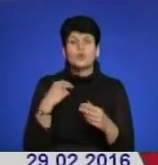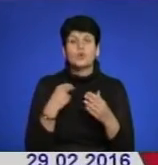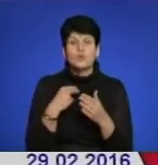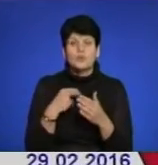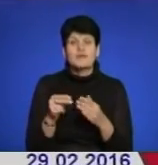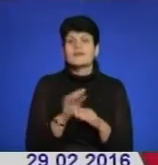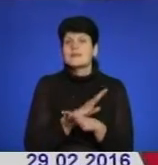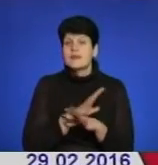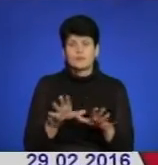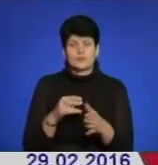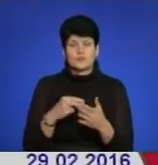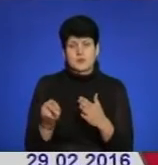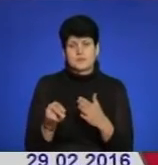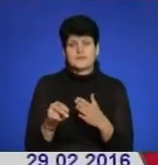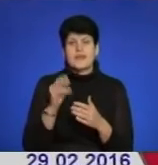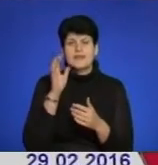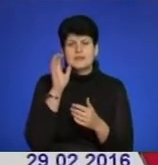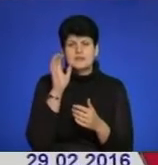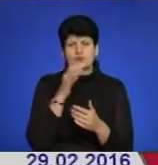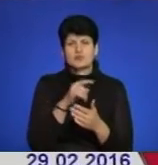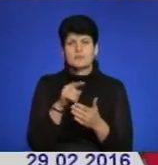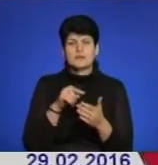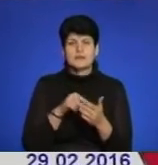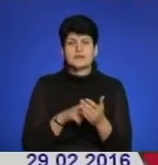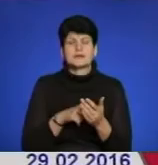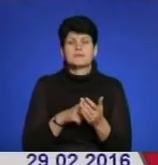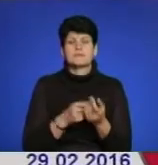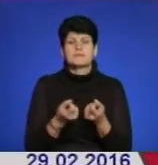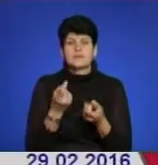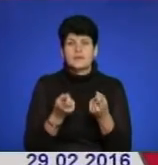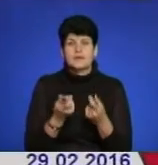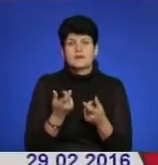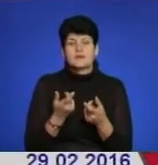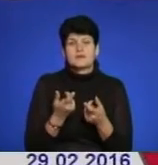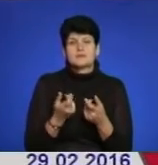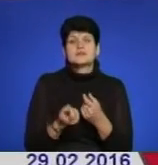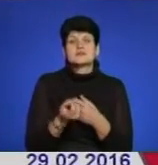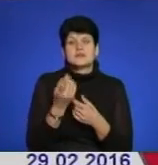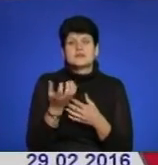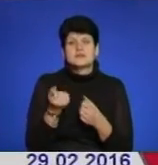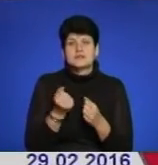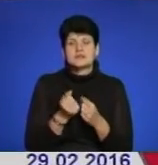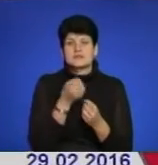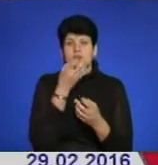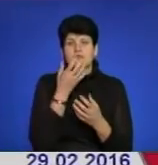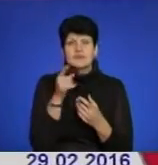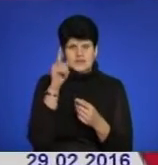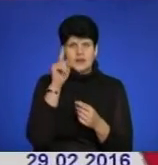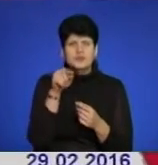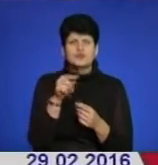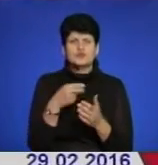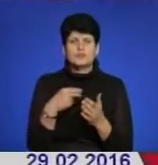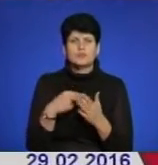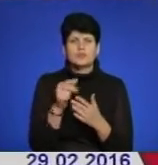купляти не буду. Але настільки серйозно до питання походження рослин підходять одиниці. А чи знаєте ви, що ви щойно придбали